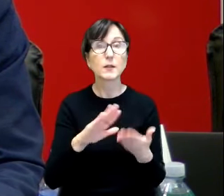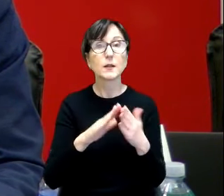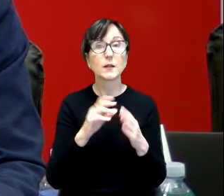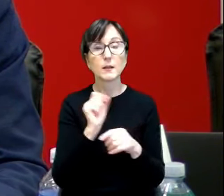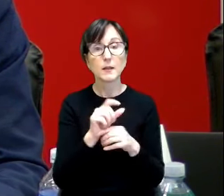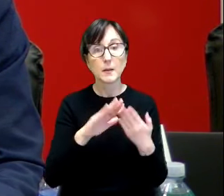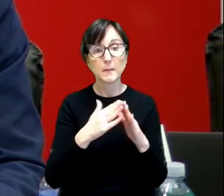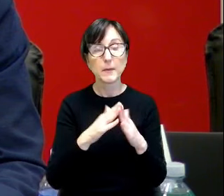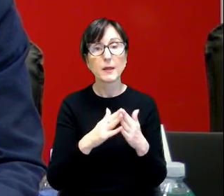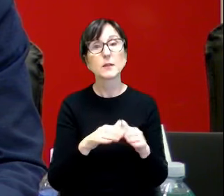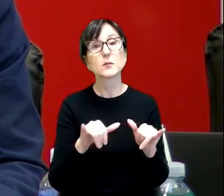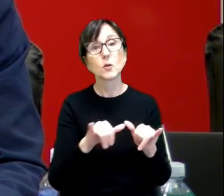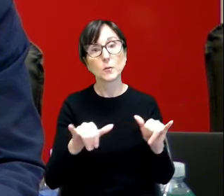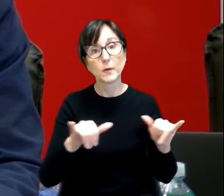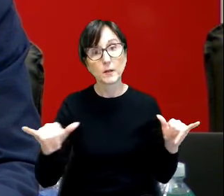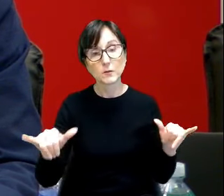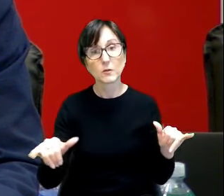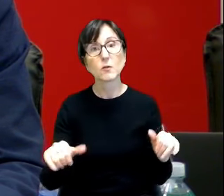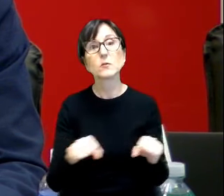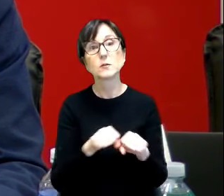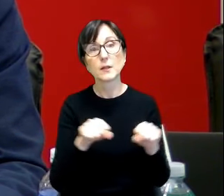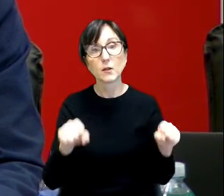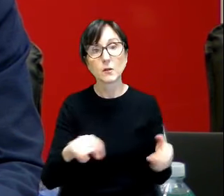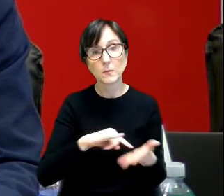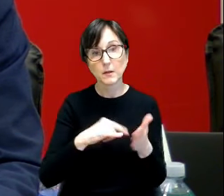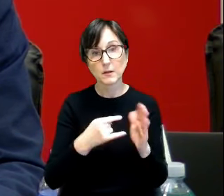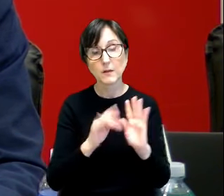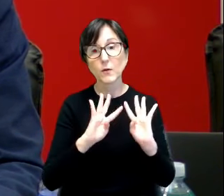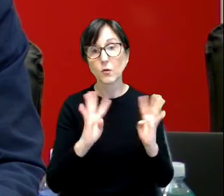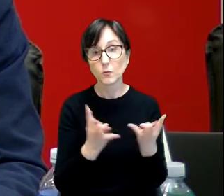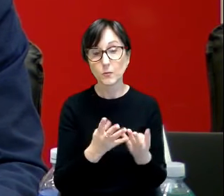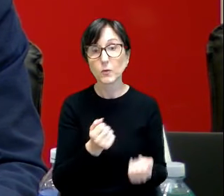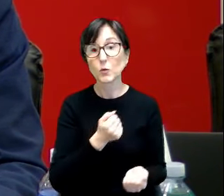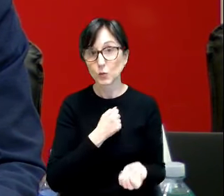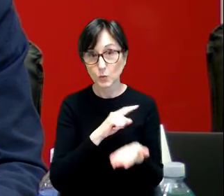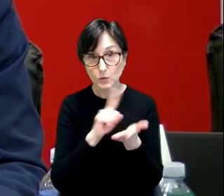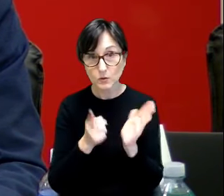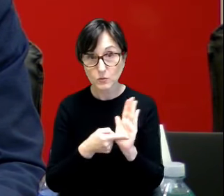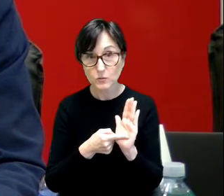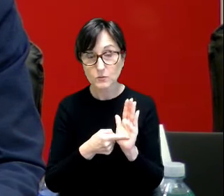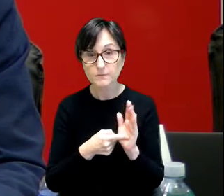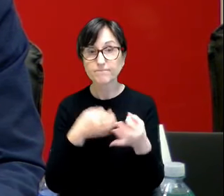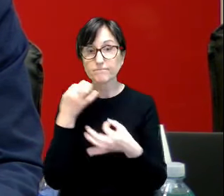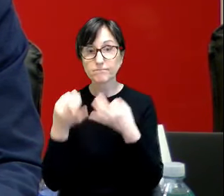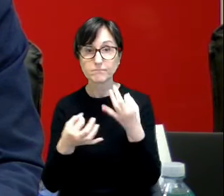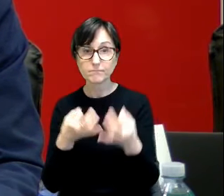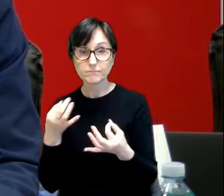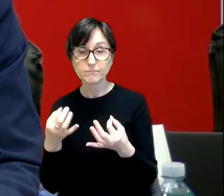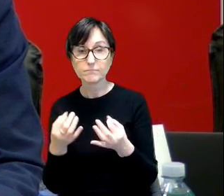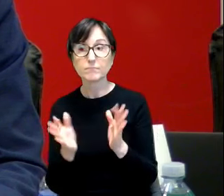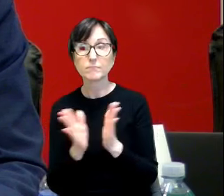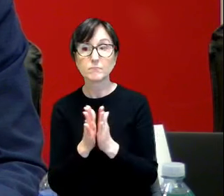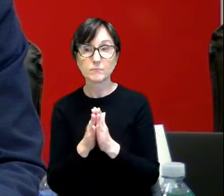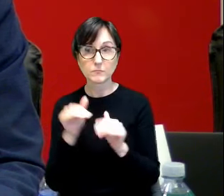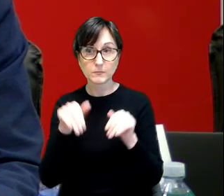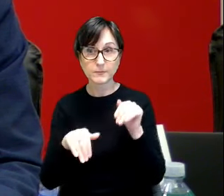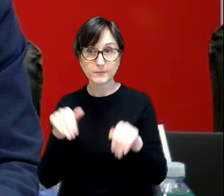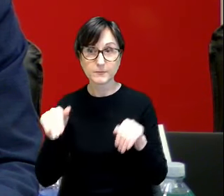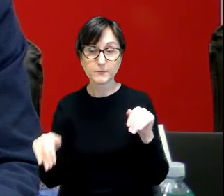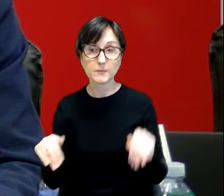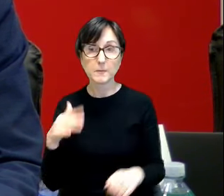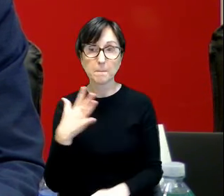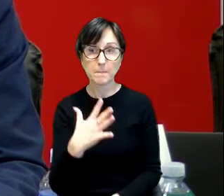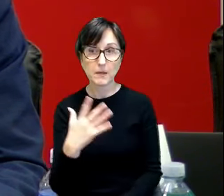strateginio planavimo komitete ar turėtumėt klausimų pasisakymų kviečiu balsuoti 51oju